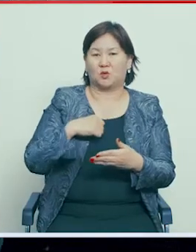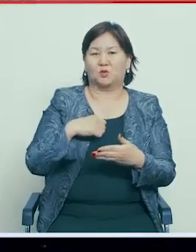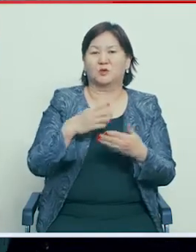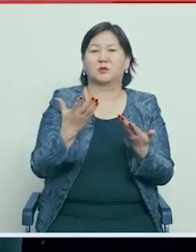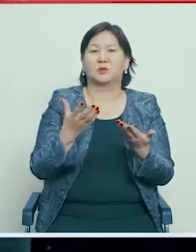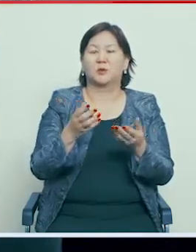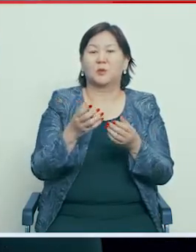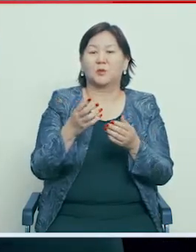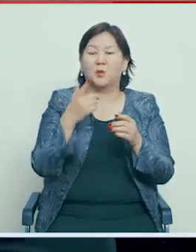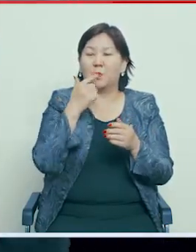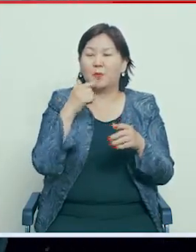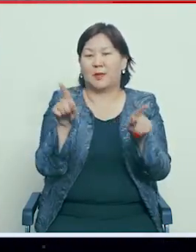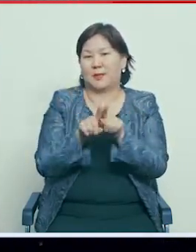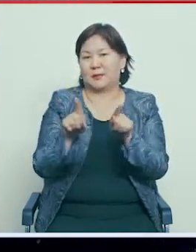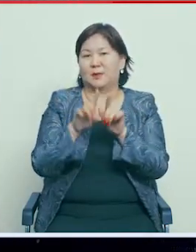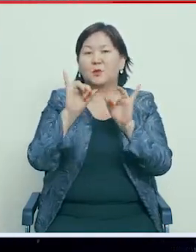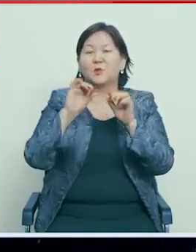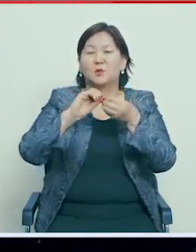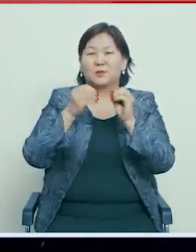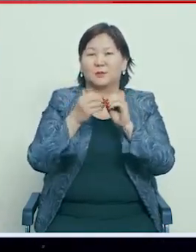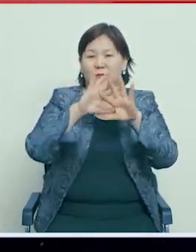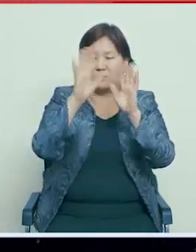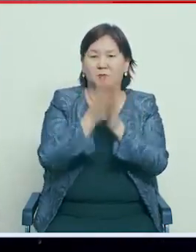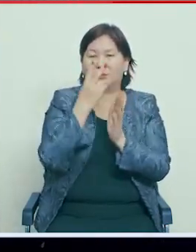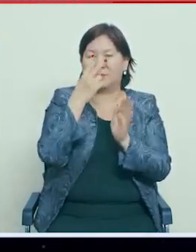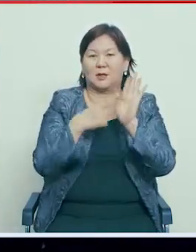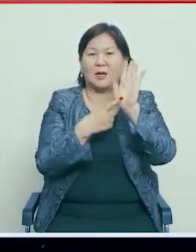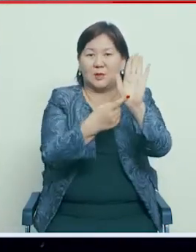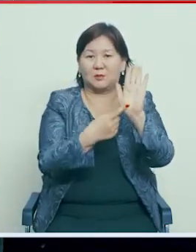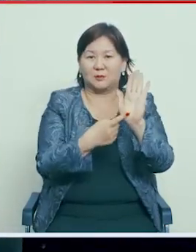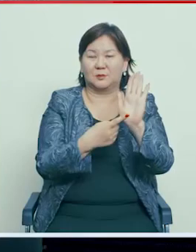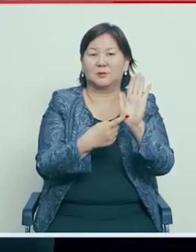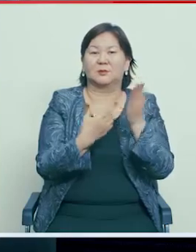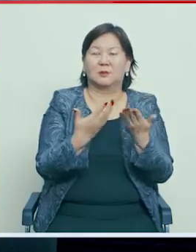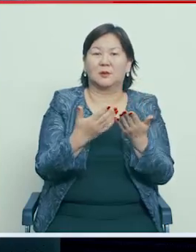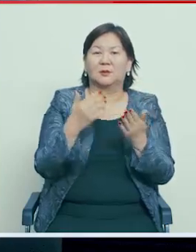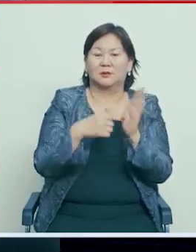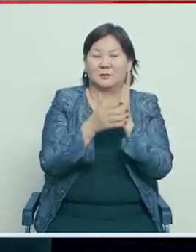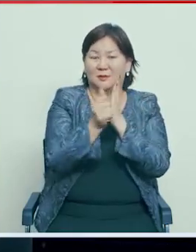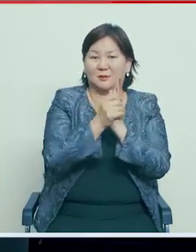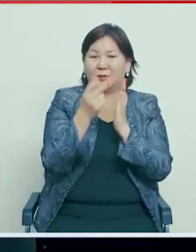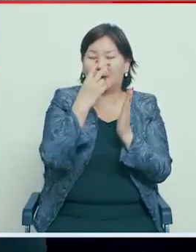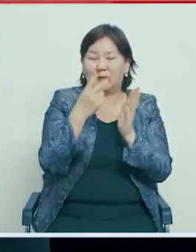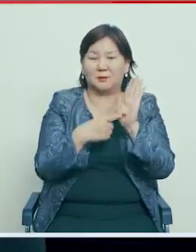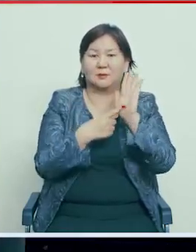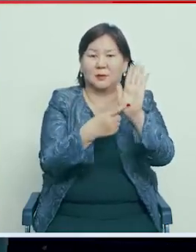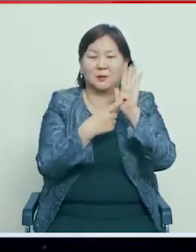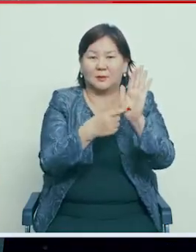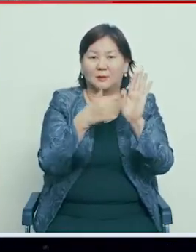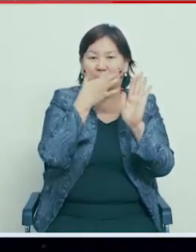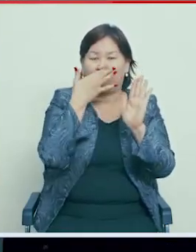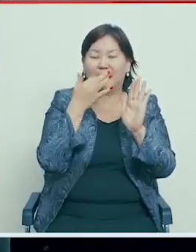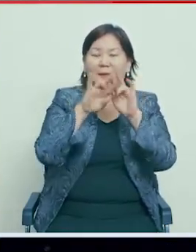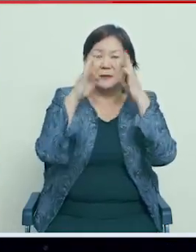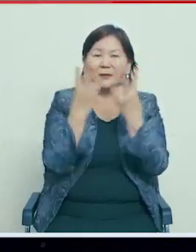гэсэн бусдын адил өөрсдөө юу хийж чаддгийг бүгдийг нь харуулдаг. Тэгэхээр энэ чадвараа ингээл харуулъя гэхээр одоо нийгэм